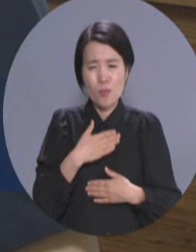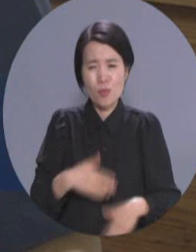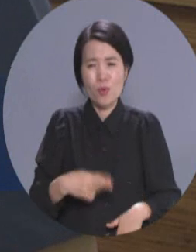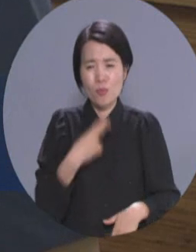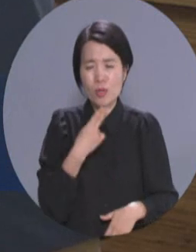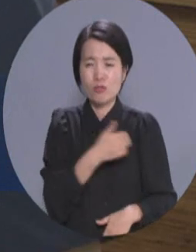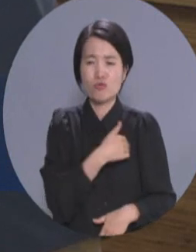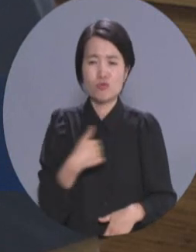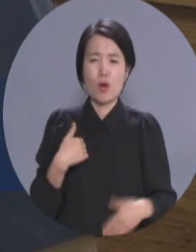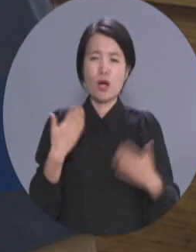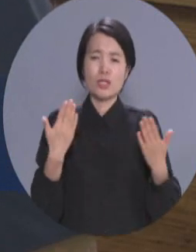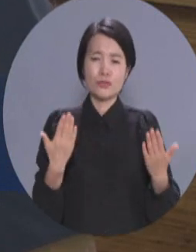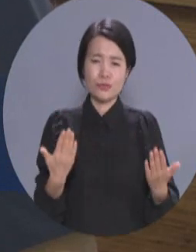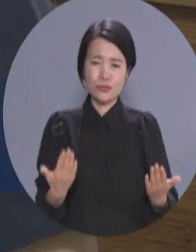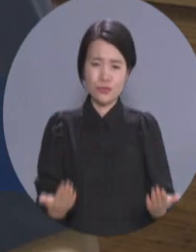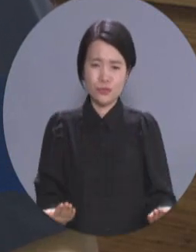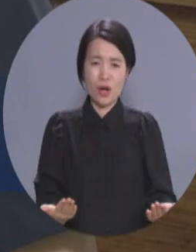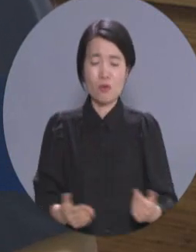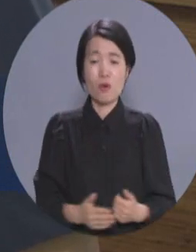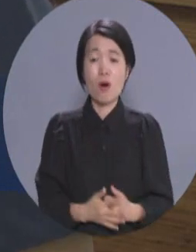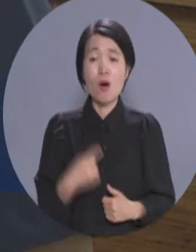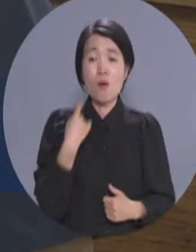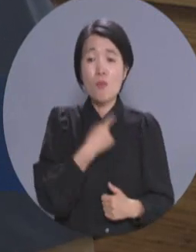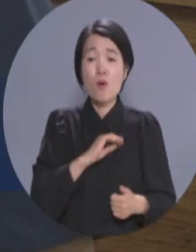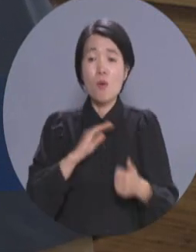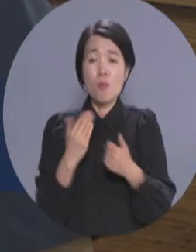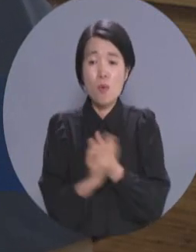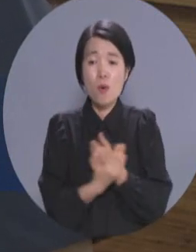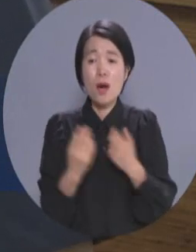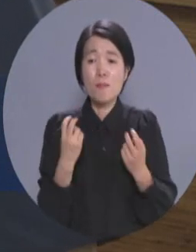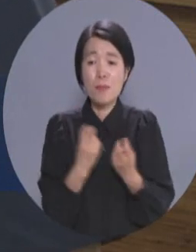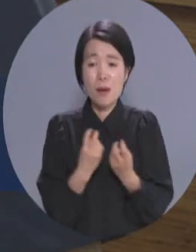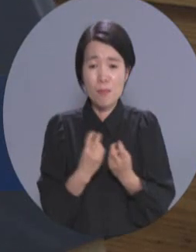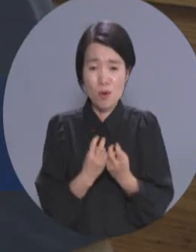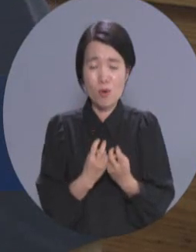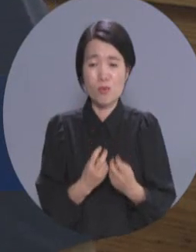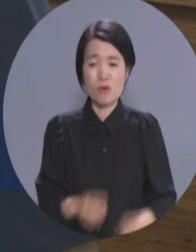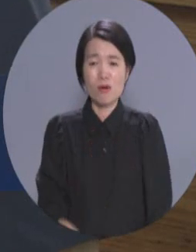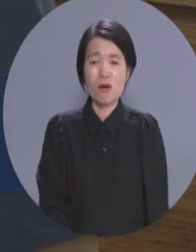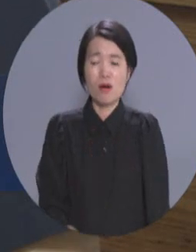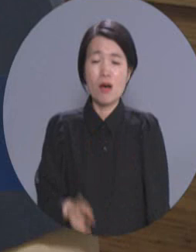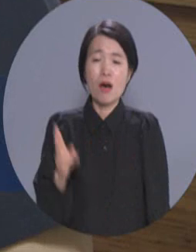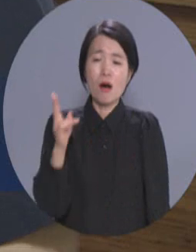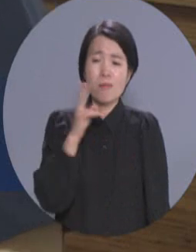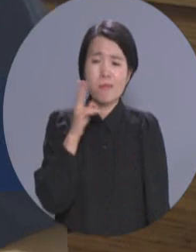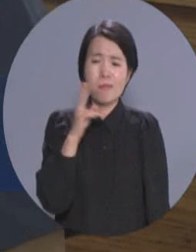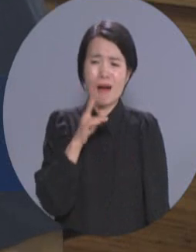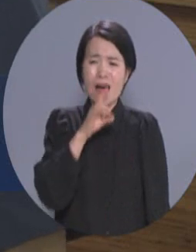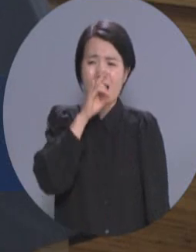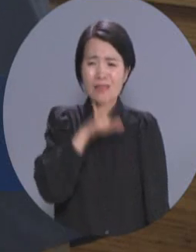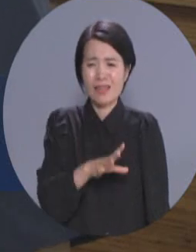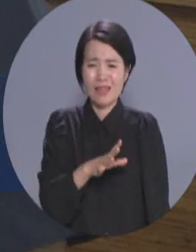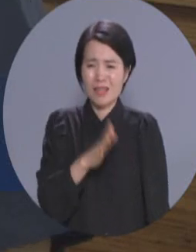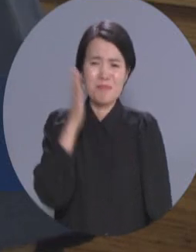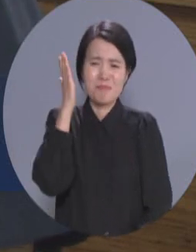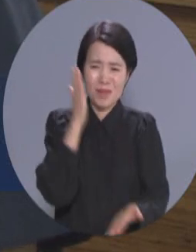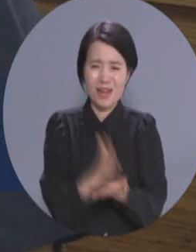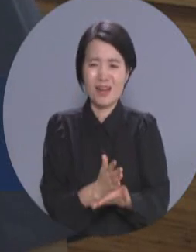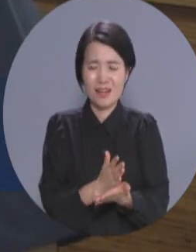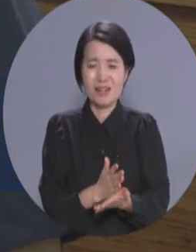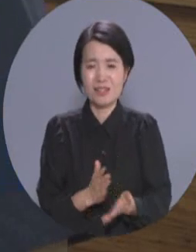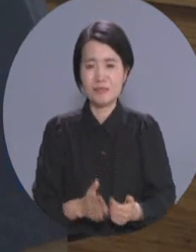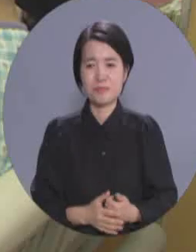피곤하지 않게 하는 거 그 다음에 또 가장 이제 흔하면서 목 지켜주는 건 담배들 많이 피우시는 거 그거